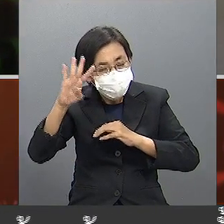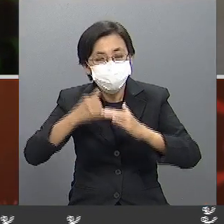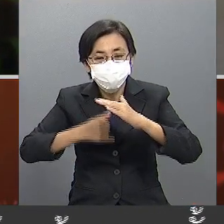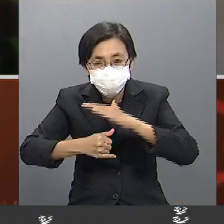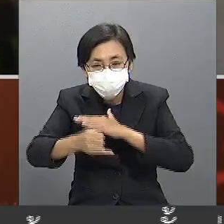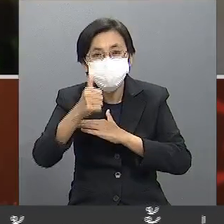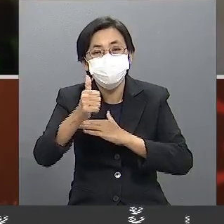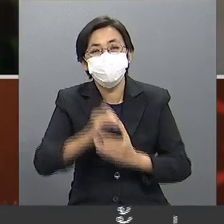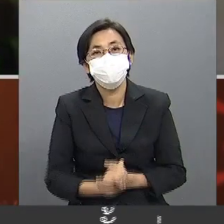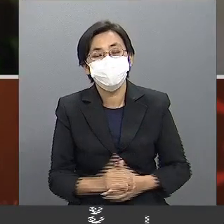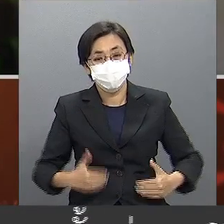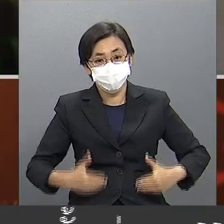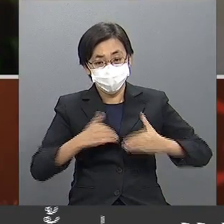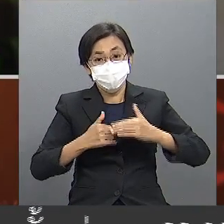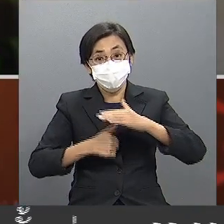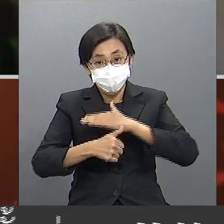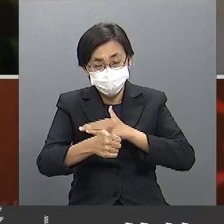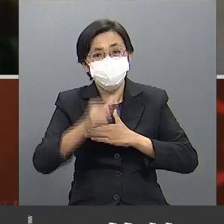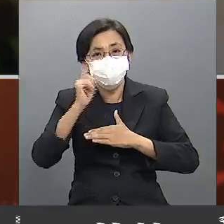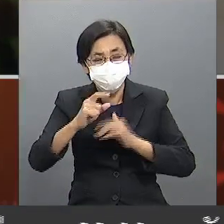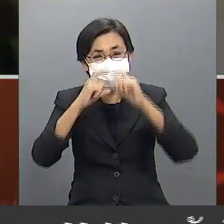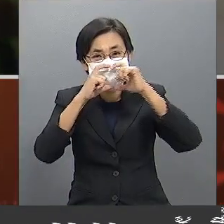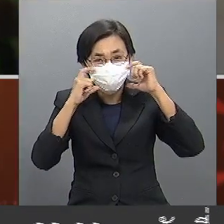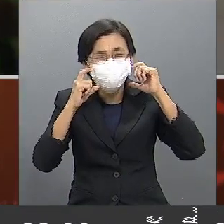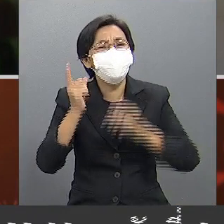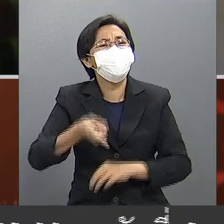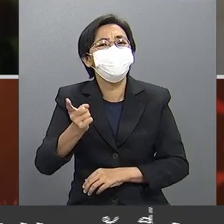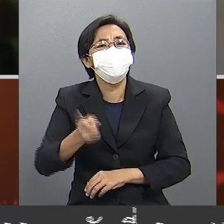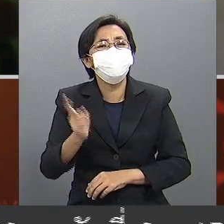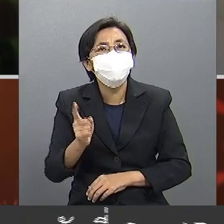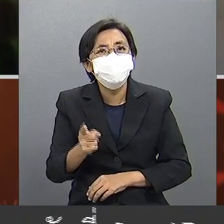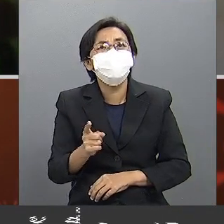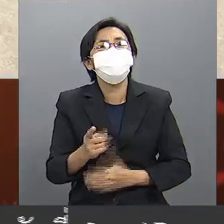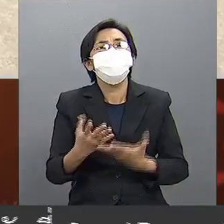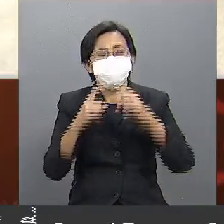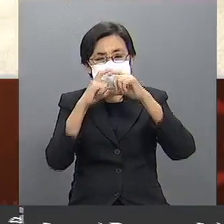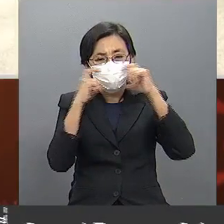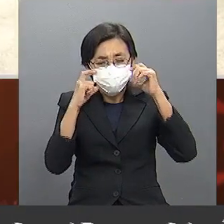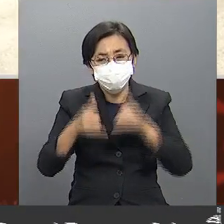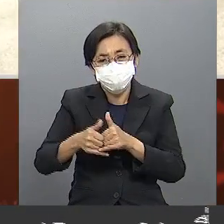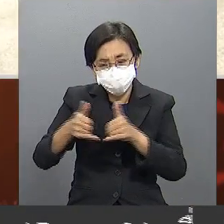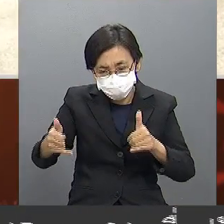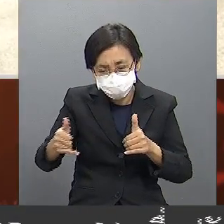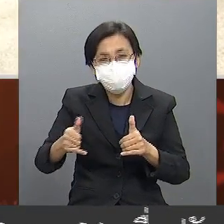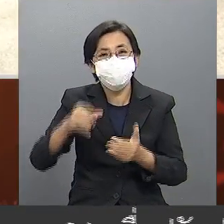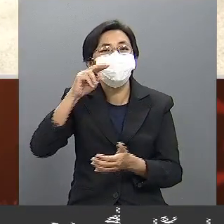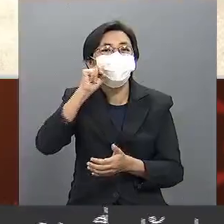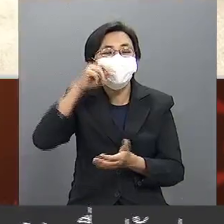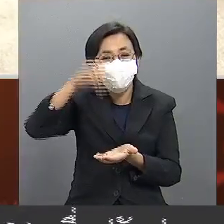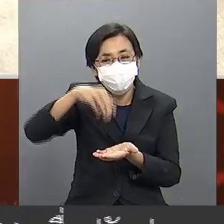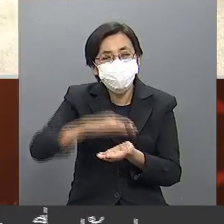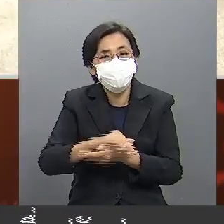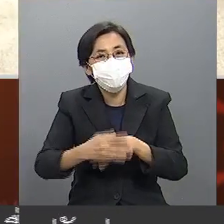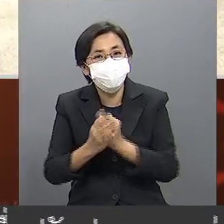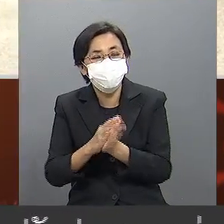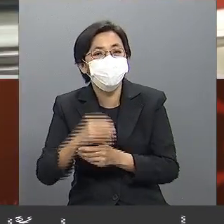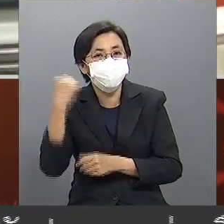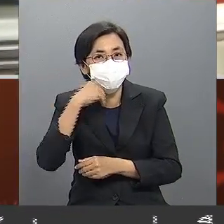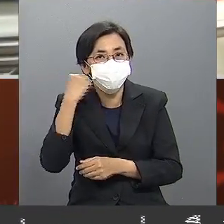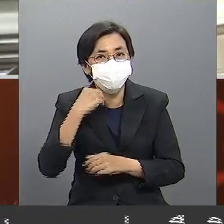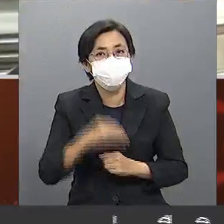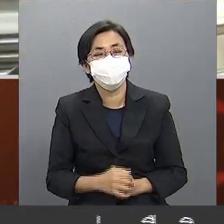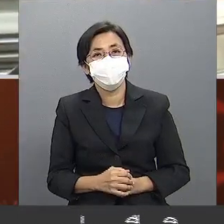ติดตามอาการค่ะ คนไข้ที่กลับบ้านแล้วเนี่ยยังจะต้องไปกักตัวนะคะที่บ้านอีก